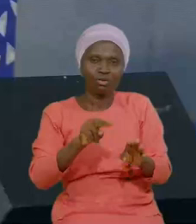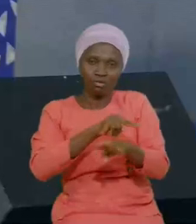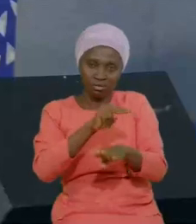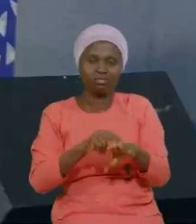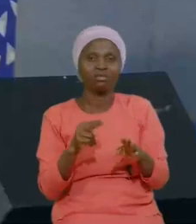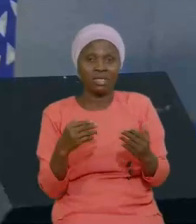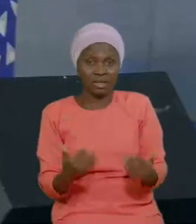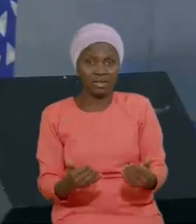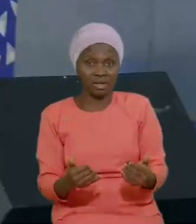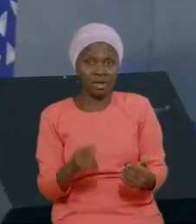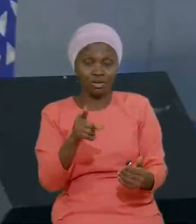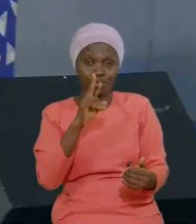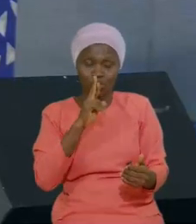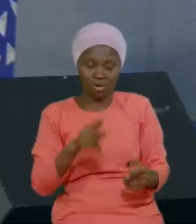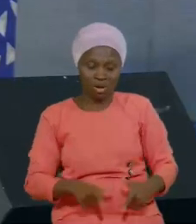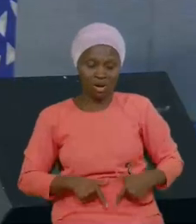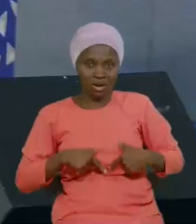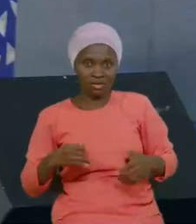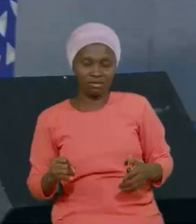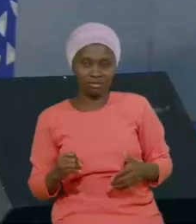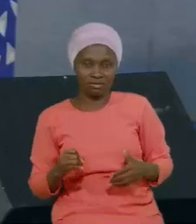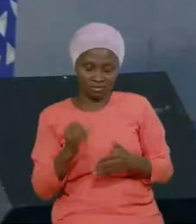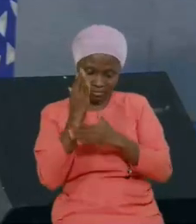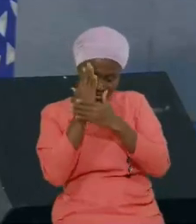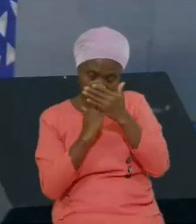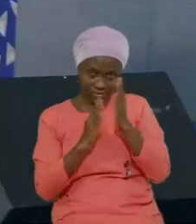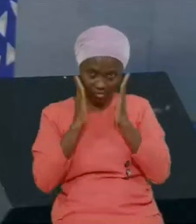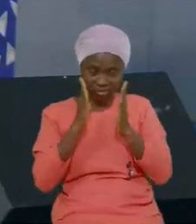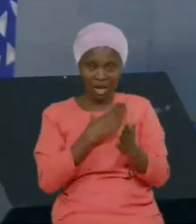Et la nature de Dieu maintenant comme ta nature.